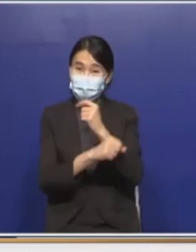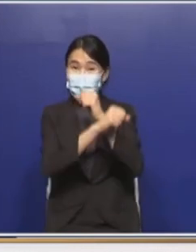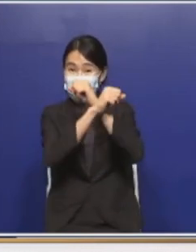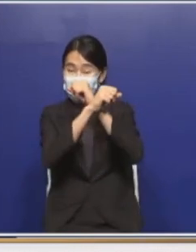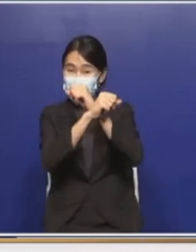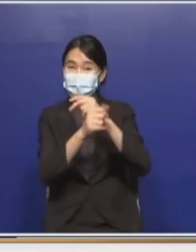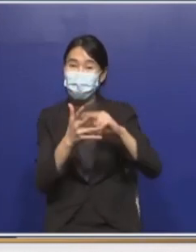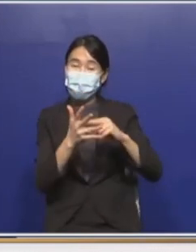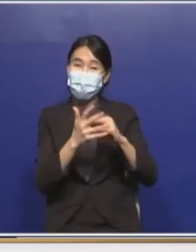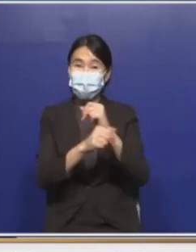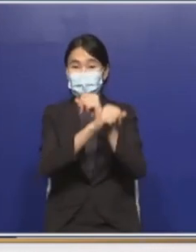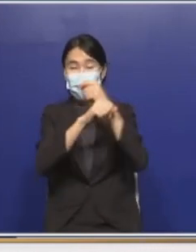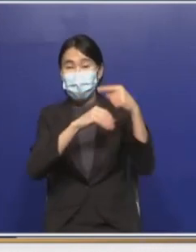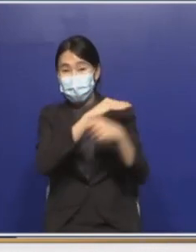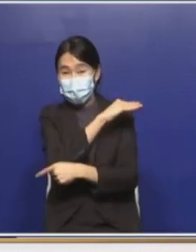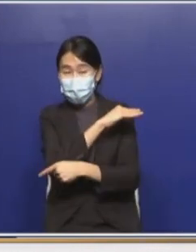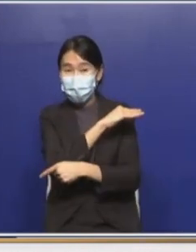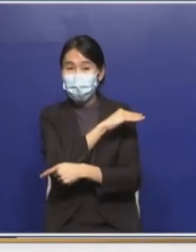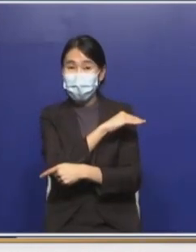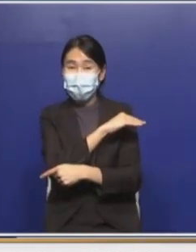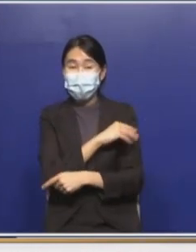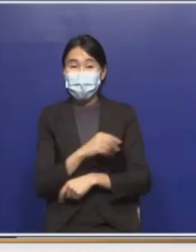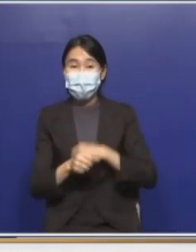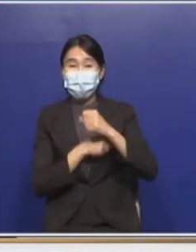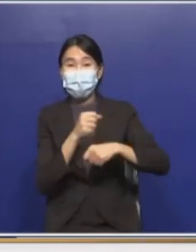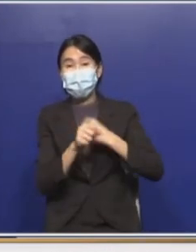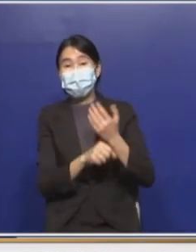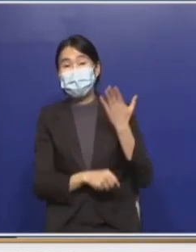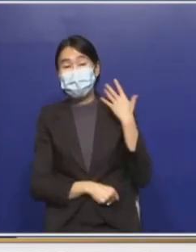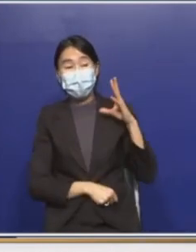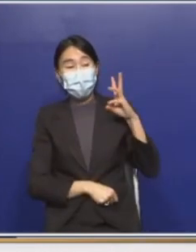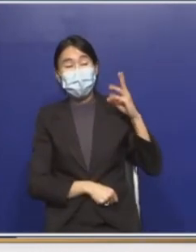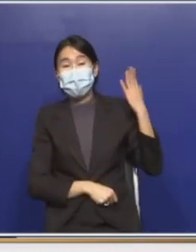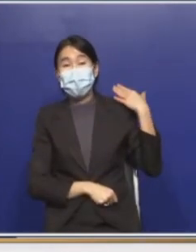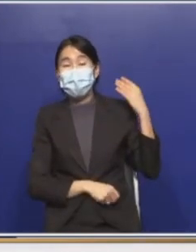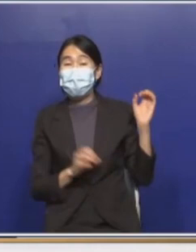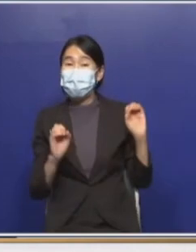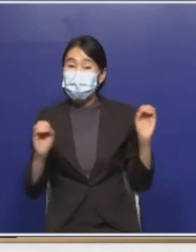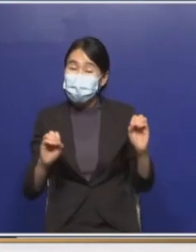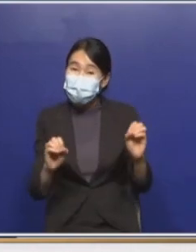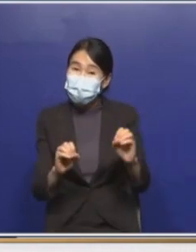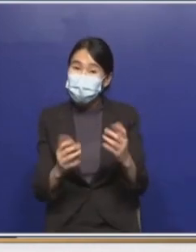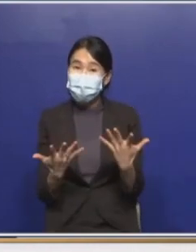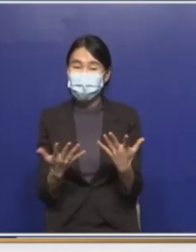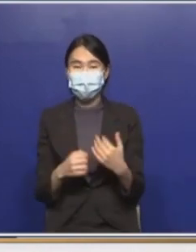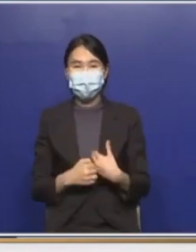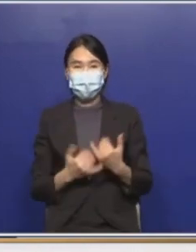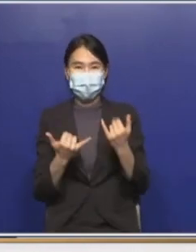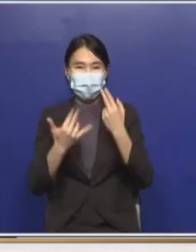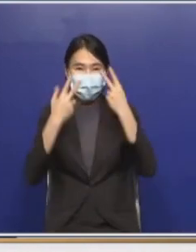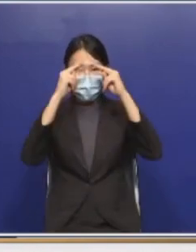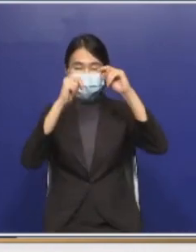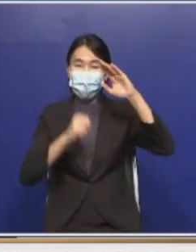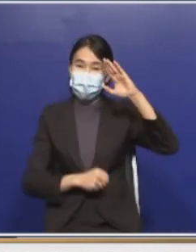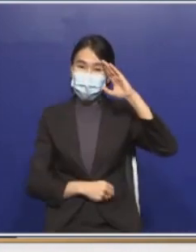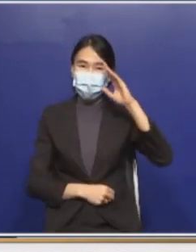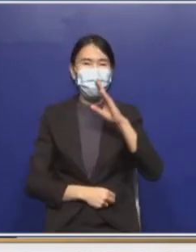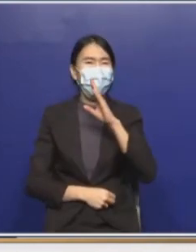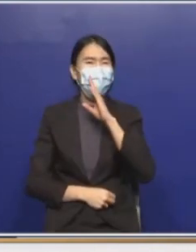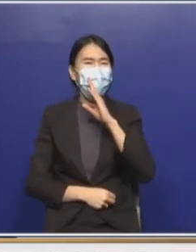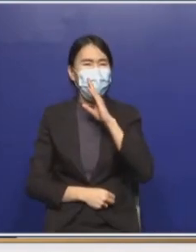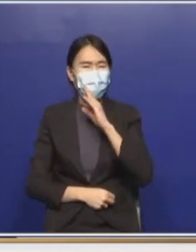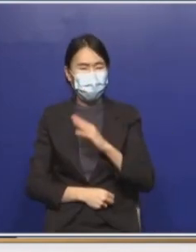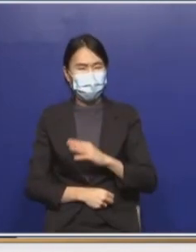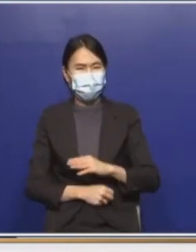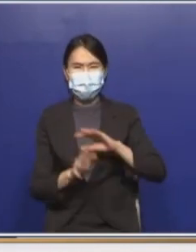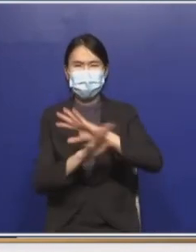น6 ปีมานี้มันไม่มีหรอกครับท่านประธานที่เคารพท่านประยุทธ์จันทร์โอชาโกหกพี่น้องประชาช